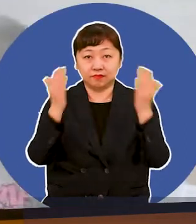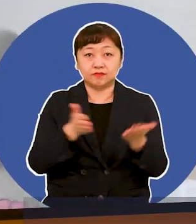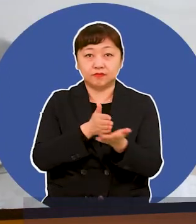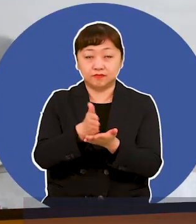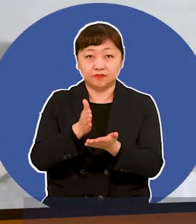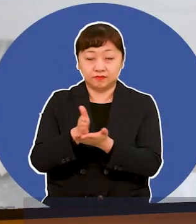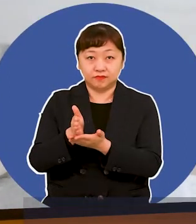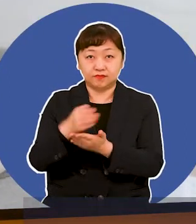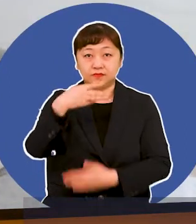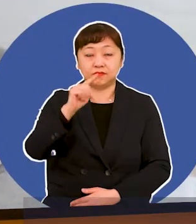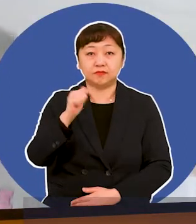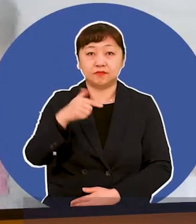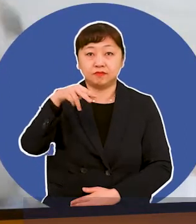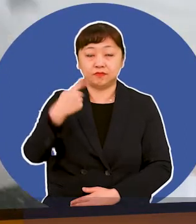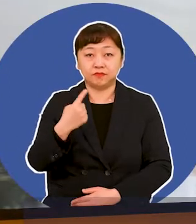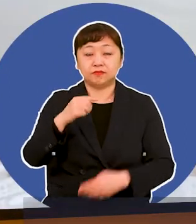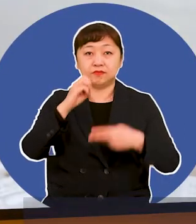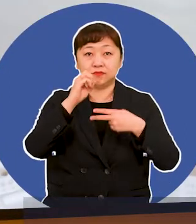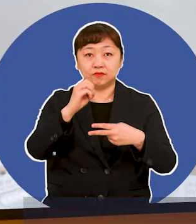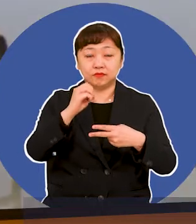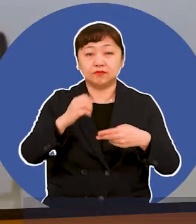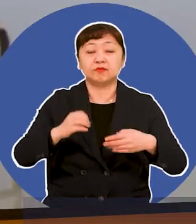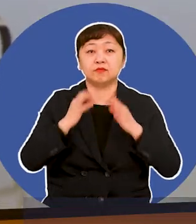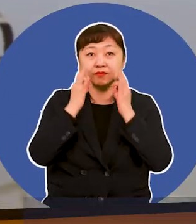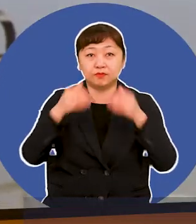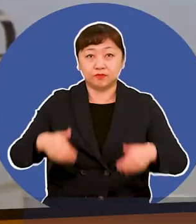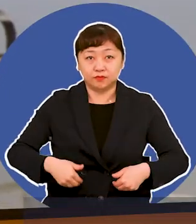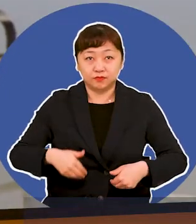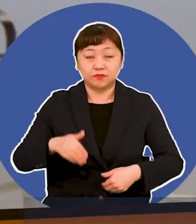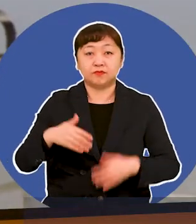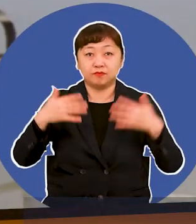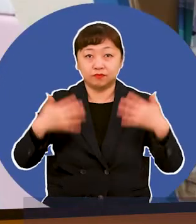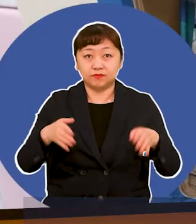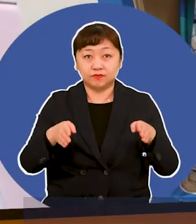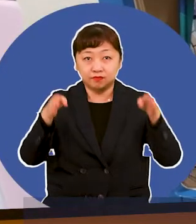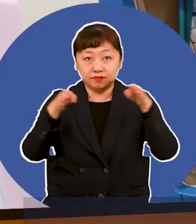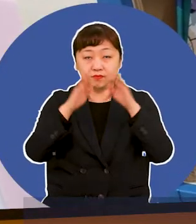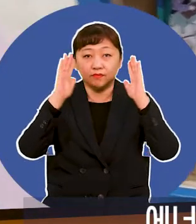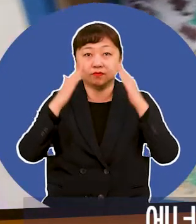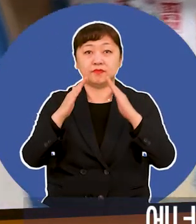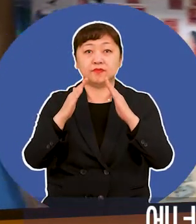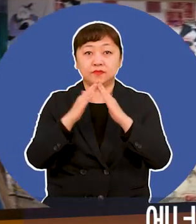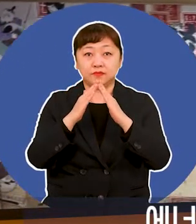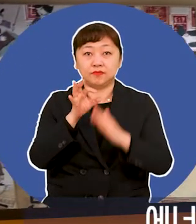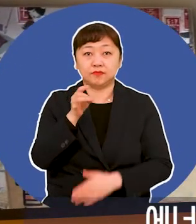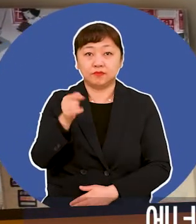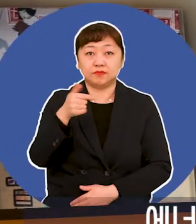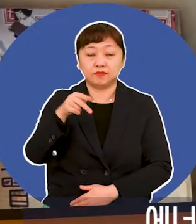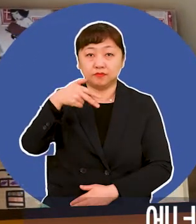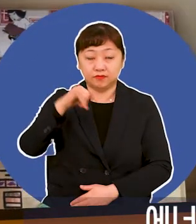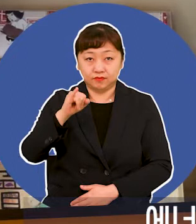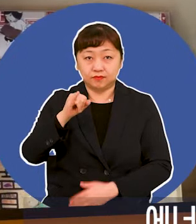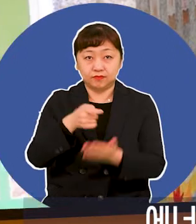모든 분야의 탄소중립 노력이 필요한 시점이며 앞으로 취약계층 시설과 어린이집에 에너지 효율 시설을